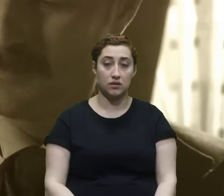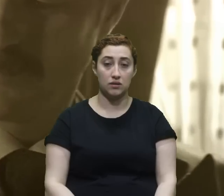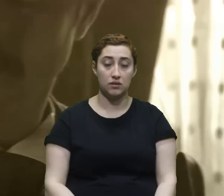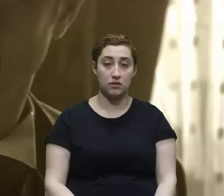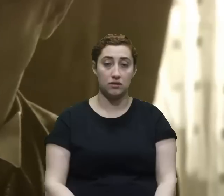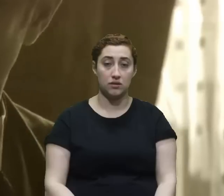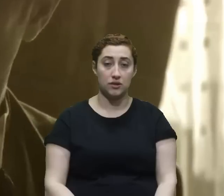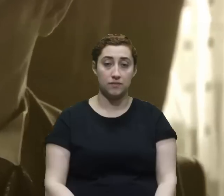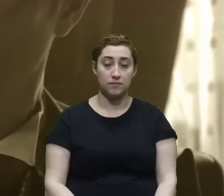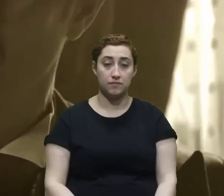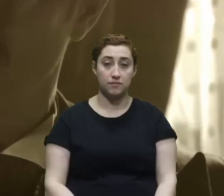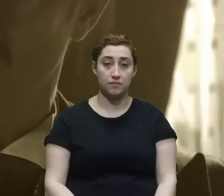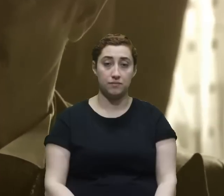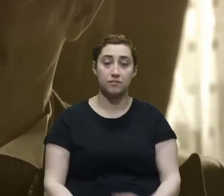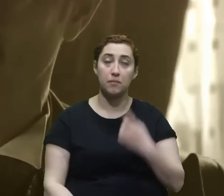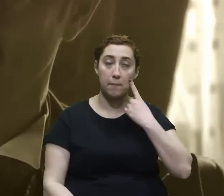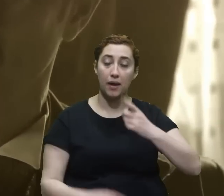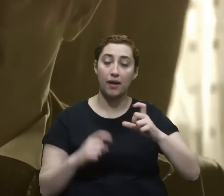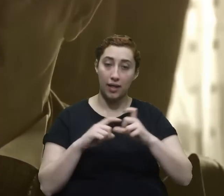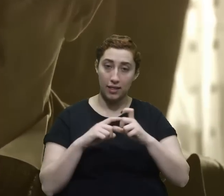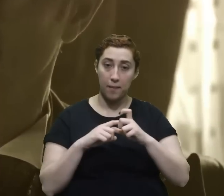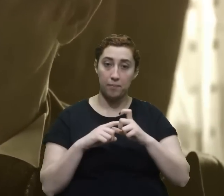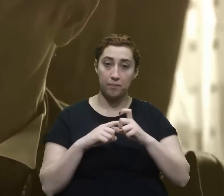yaklaştı. Bak Ethem.